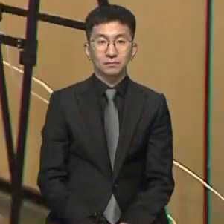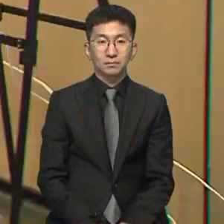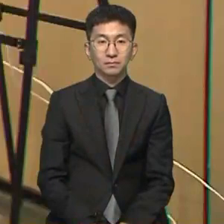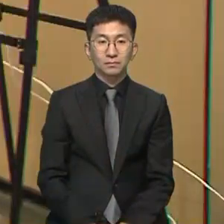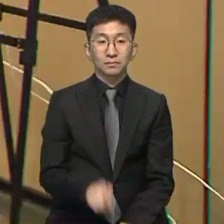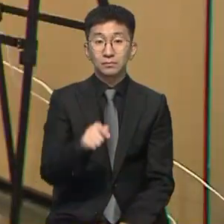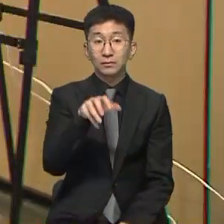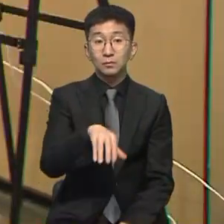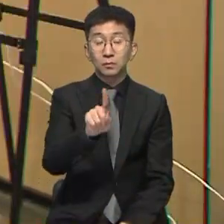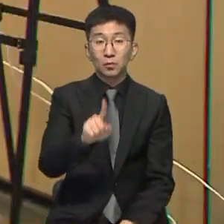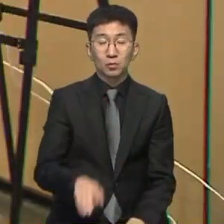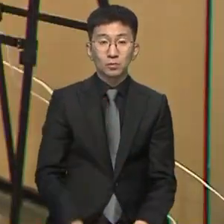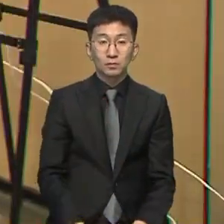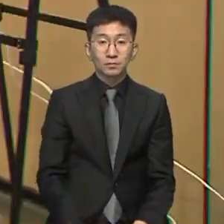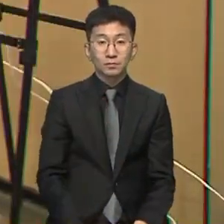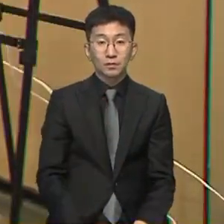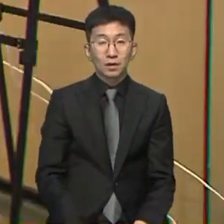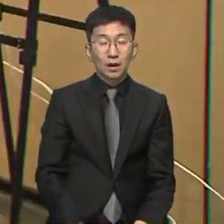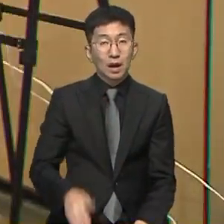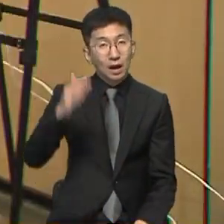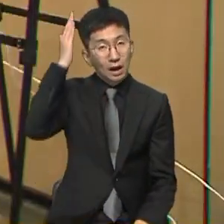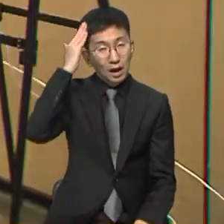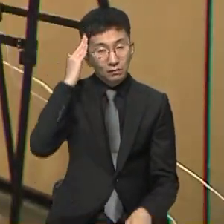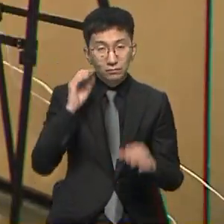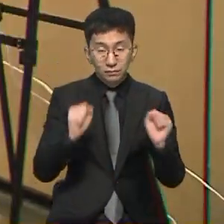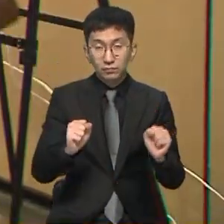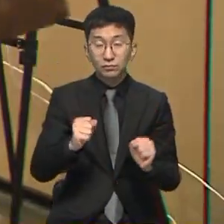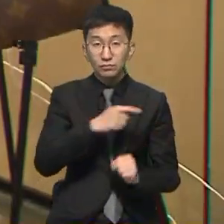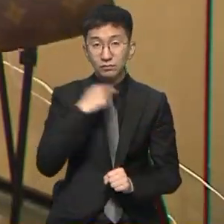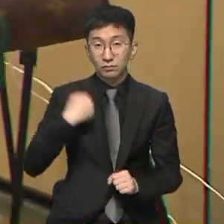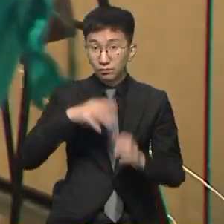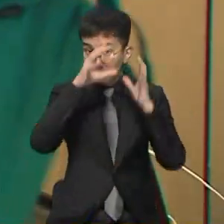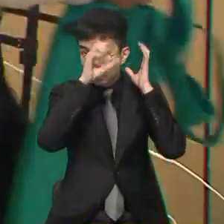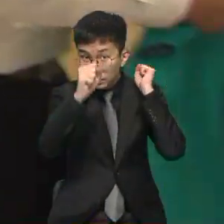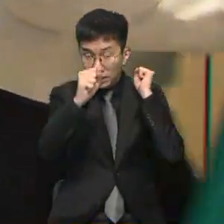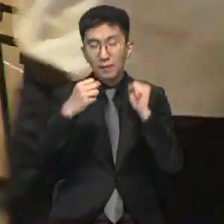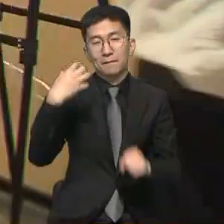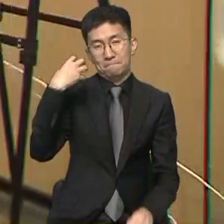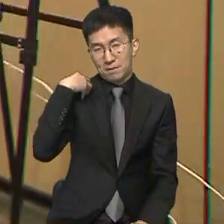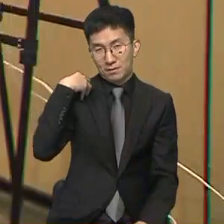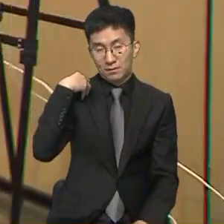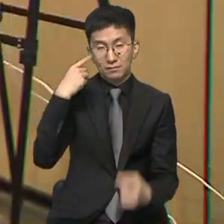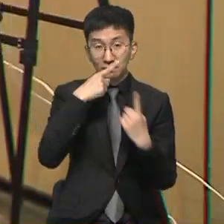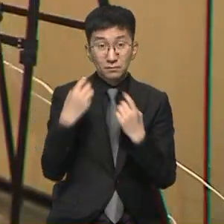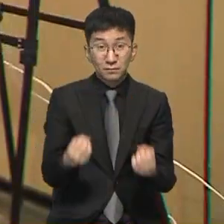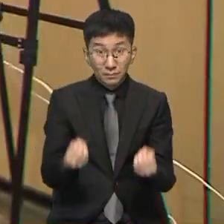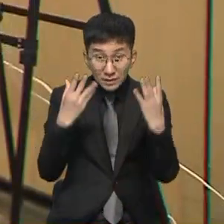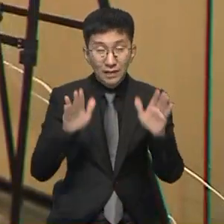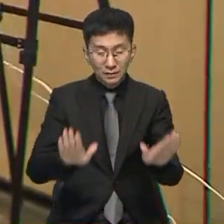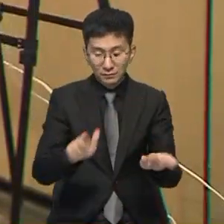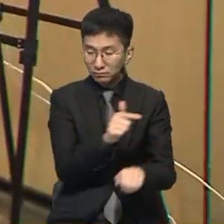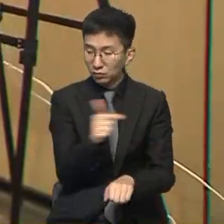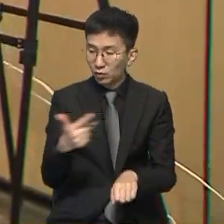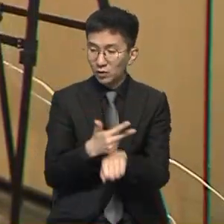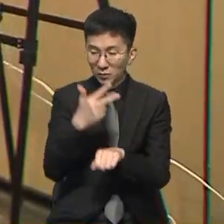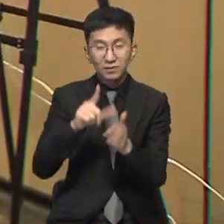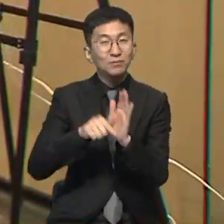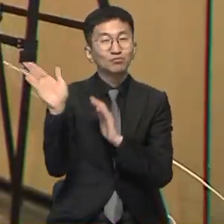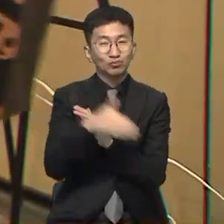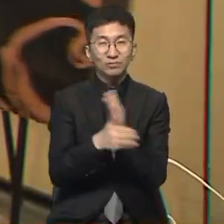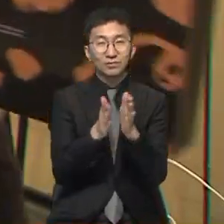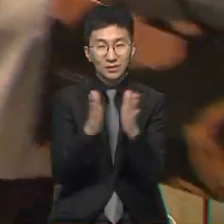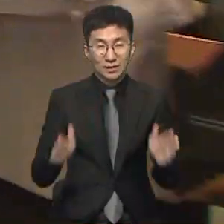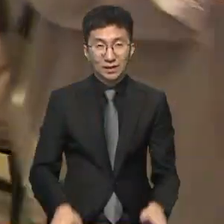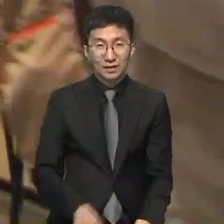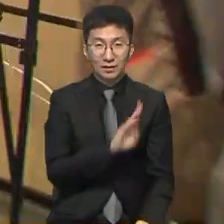네, 이곳에선 주한 중국 대사관이 주최하는 공식 기념 행사가 저녁 7시부터 열리고 있습니다. 우리 정부 대표로는 박진